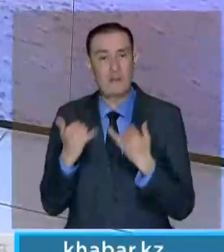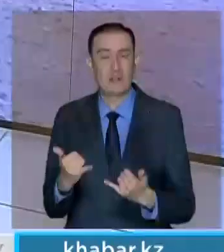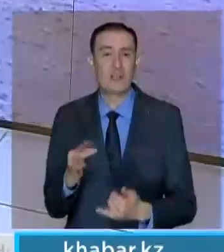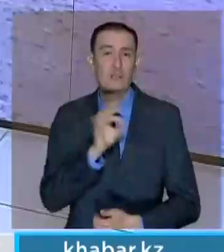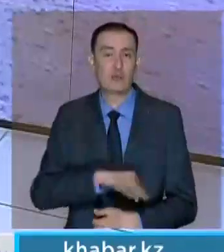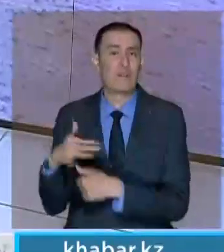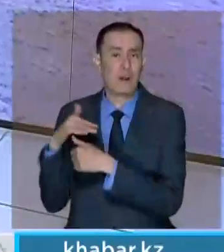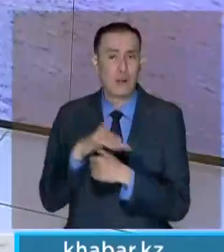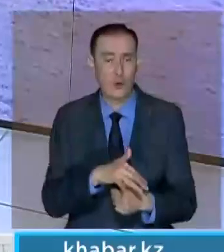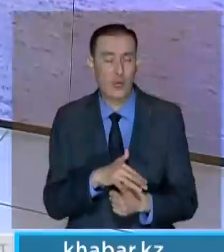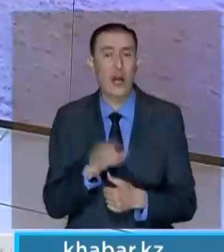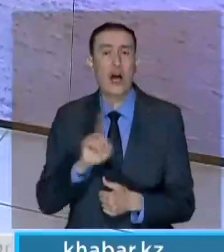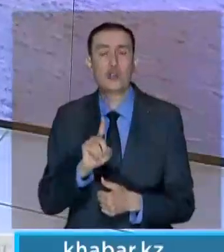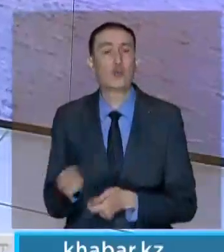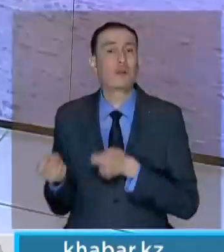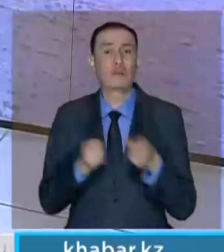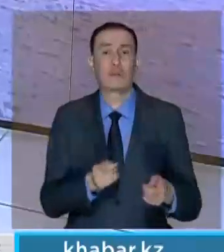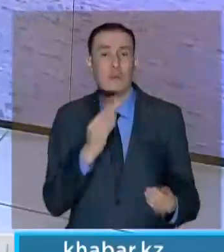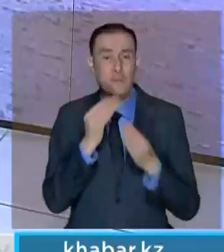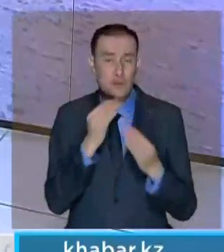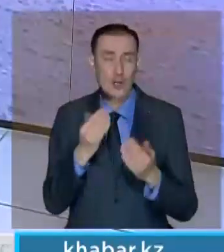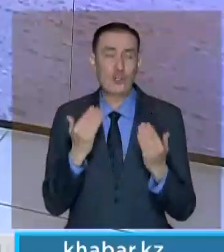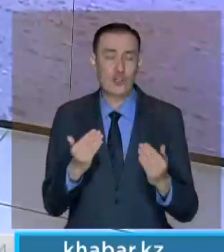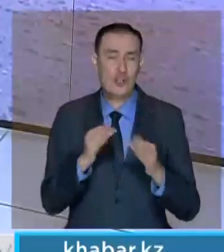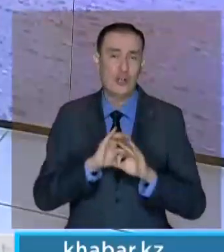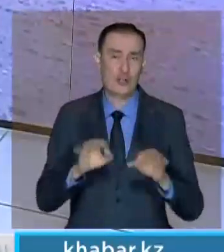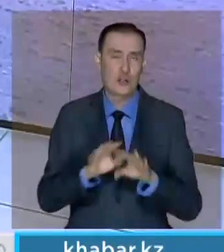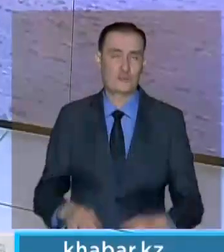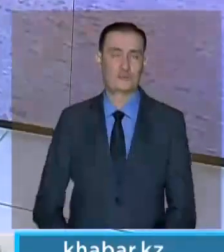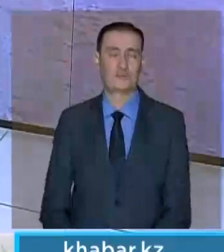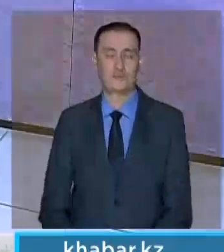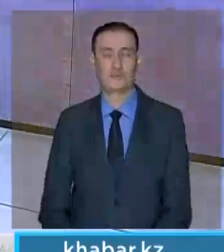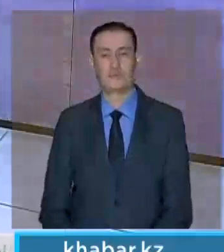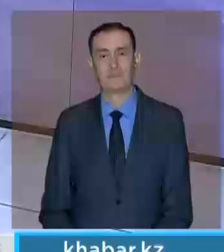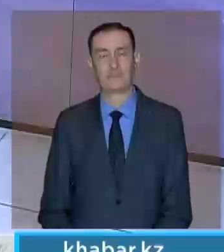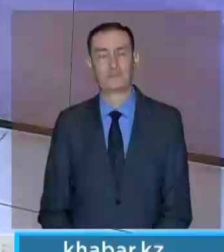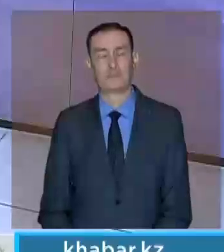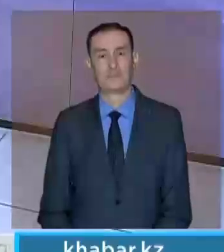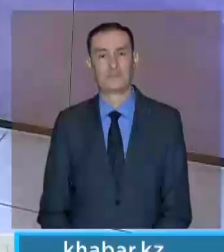используют вертолёты А вот что доставляют людям узнавала Наш корреспондент в регионе Наталья